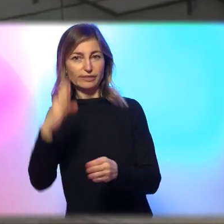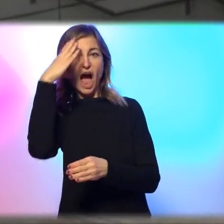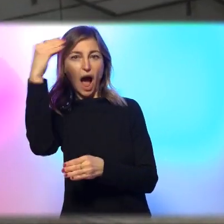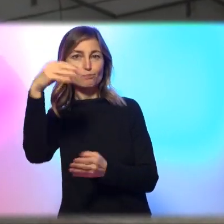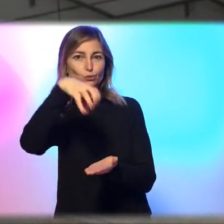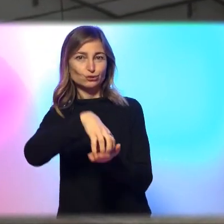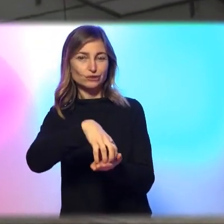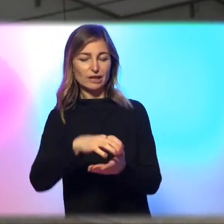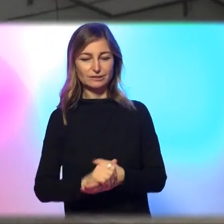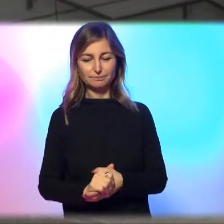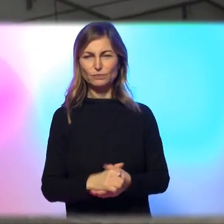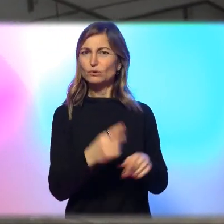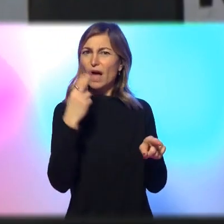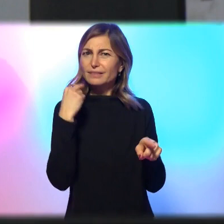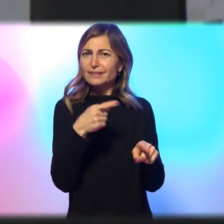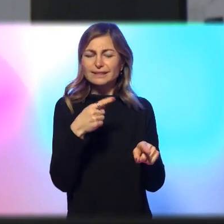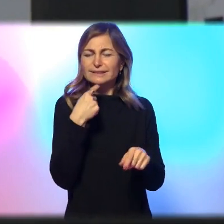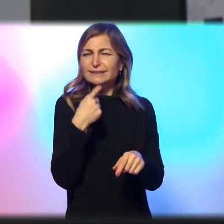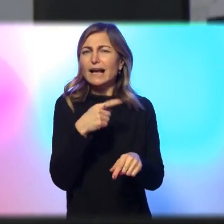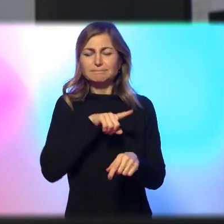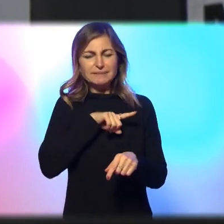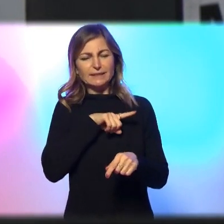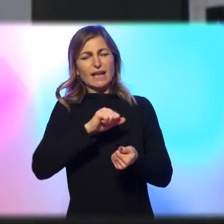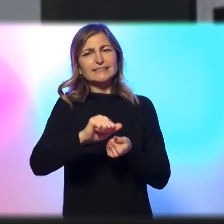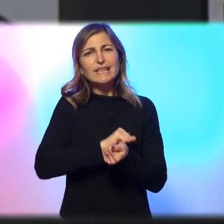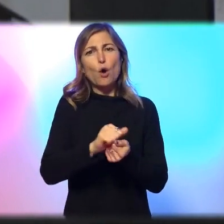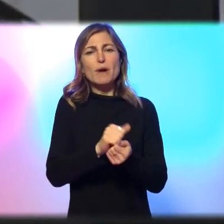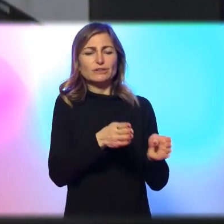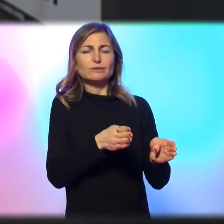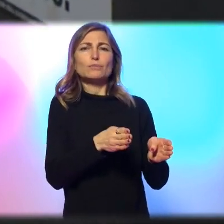sprechende Mülltonnen in Hamburg. Sie nennen sie auch